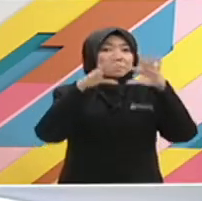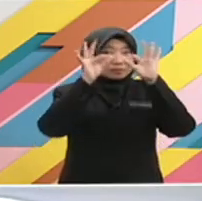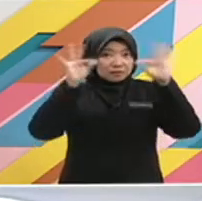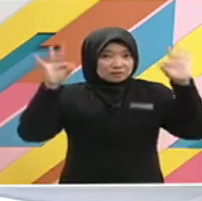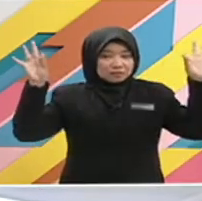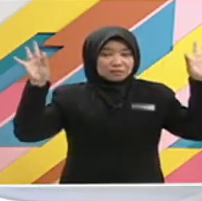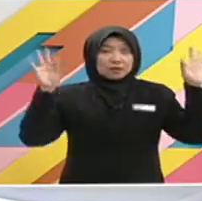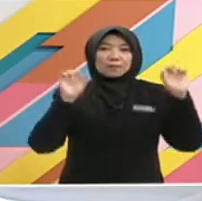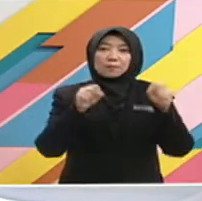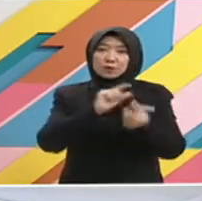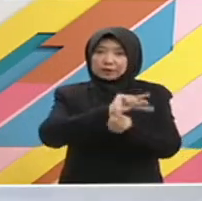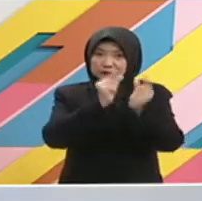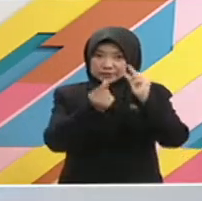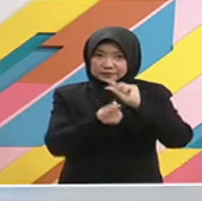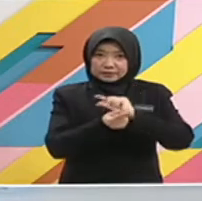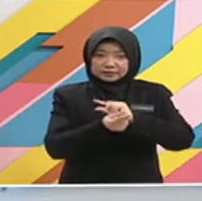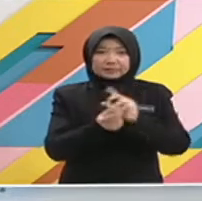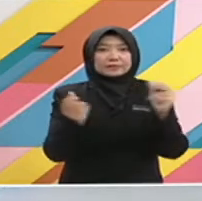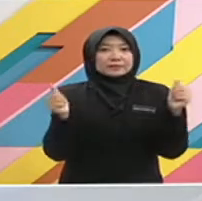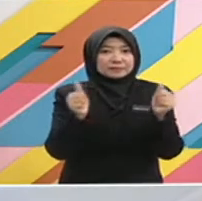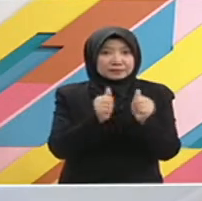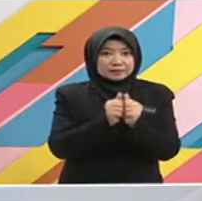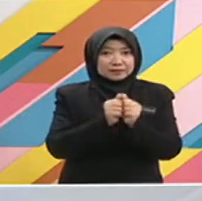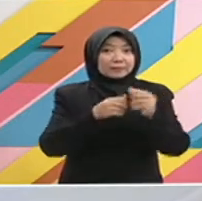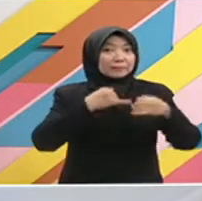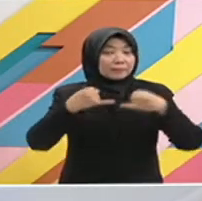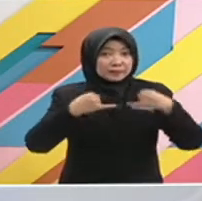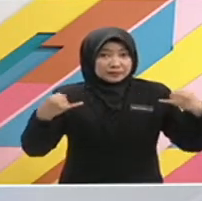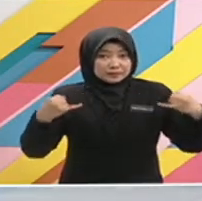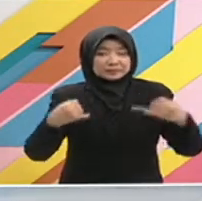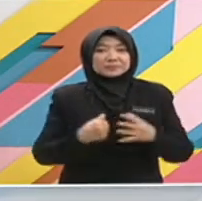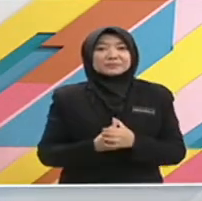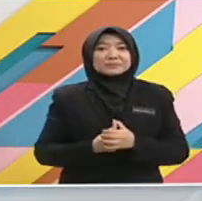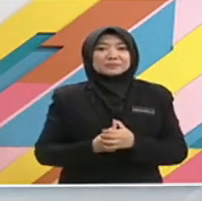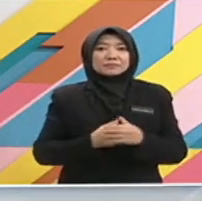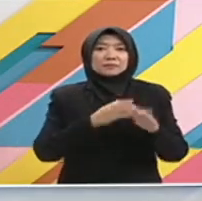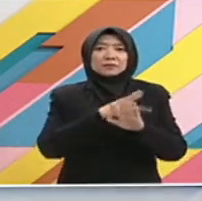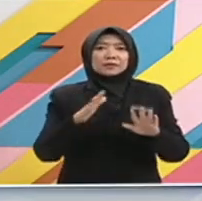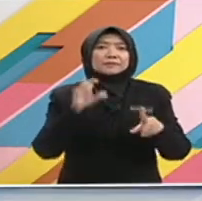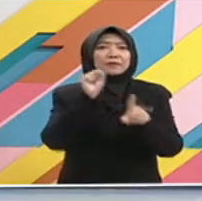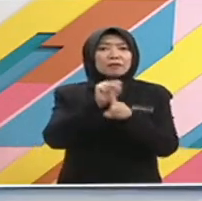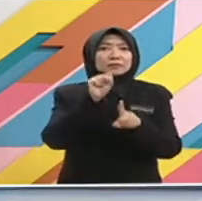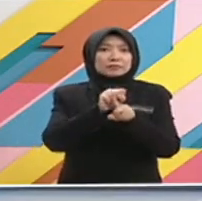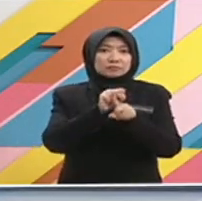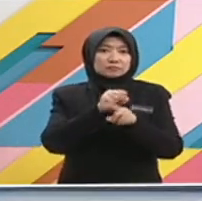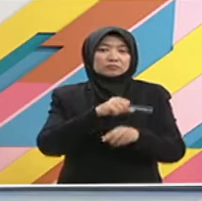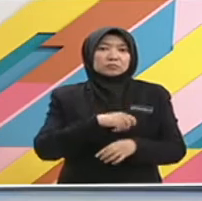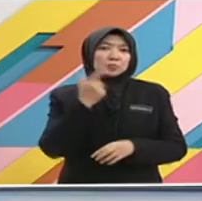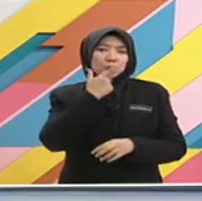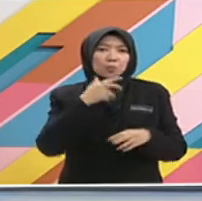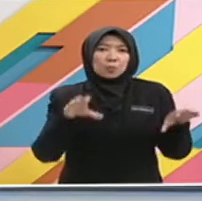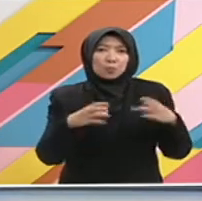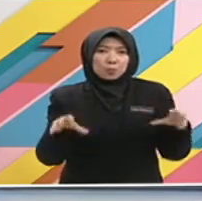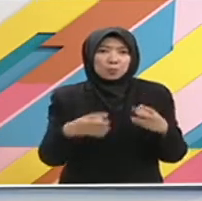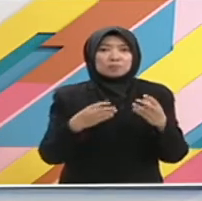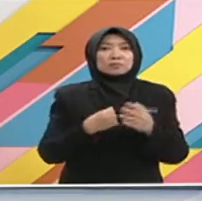Baiklah. Dan kita boleh gantikanlah Nisa ya dengan apa tali rafia macam saya cakap tadi. Jangan jadikan alasan untuk tidak membuat hasil seni